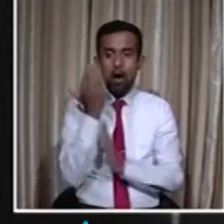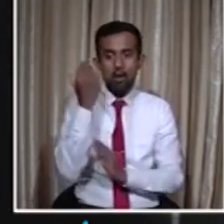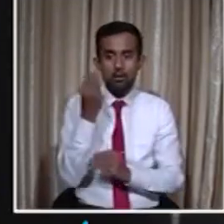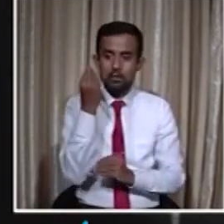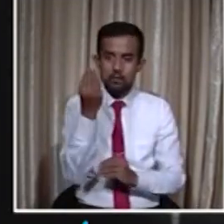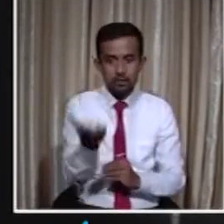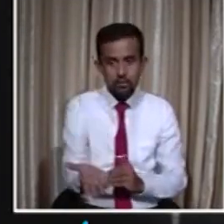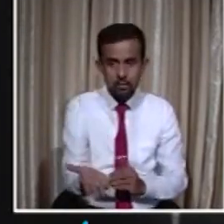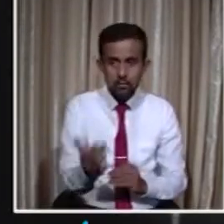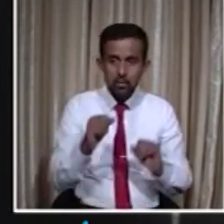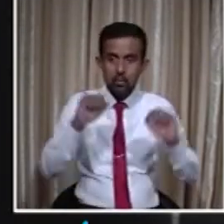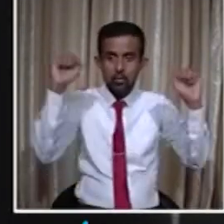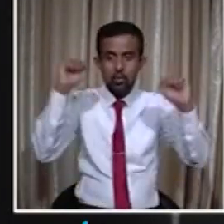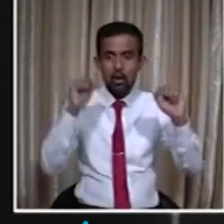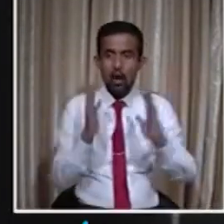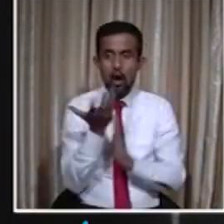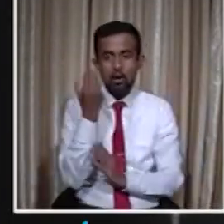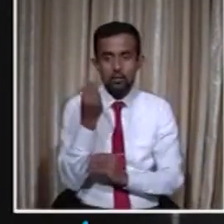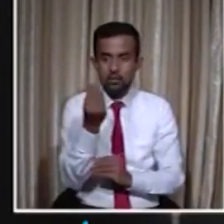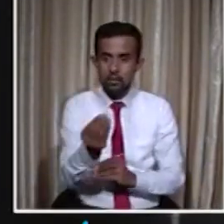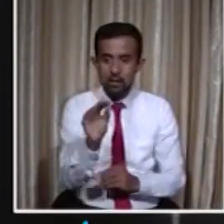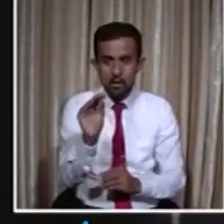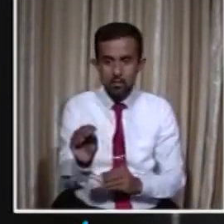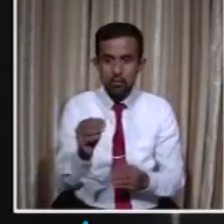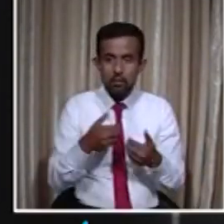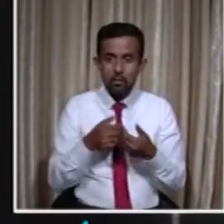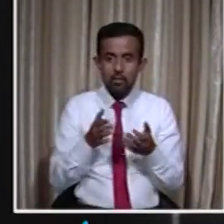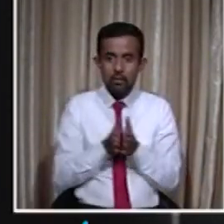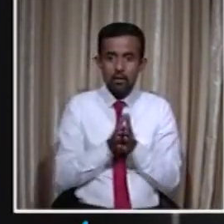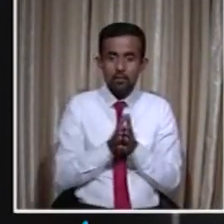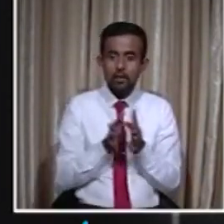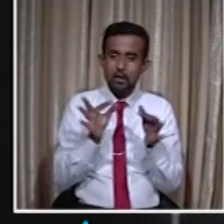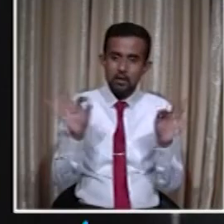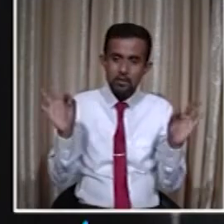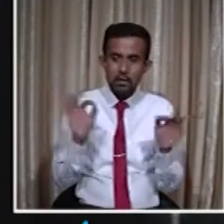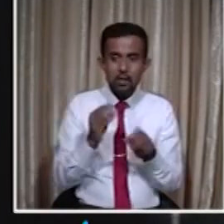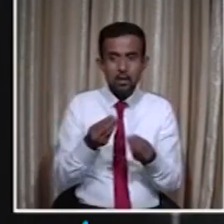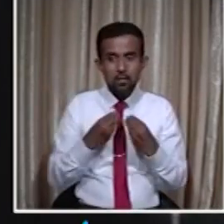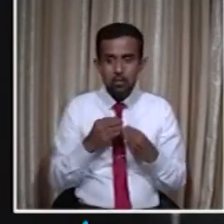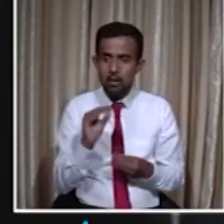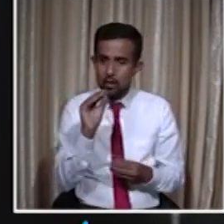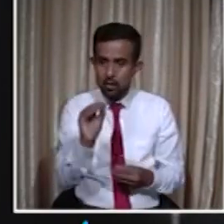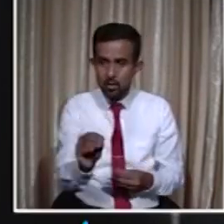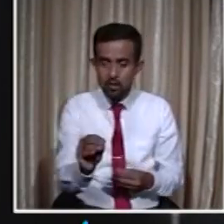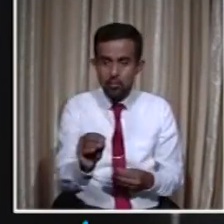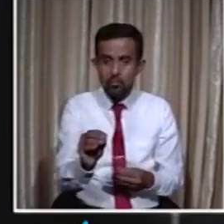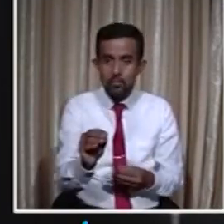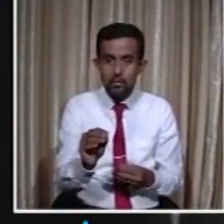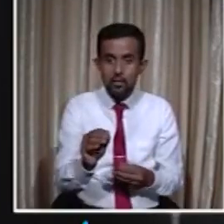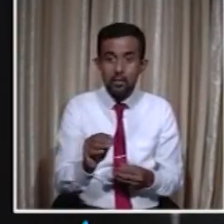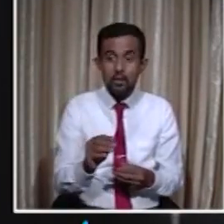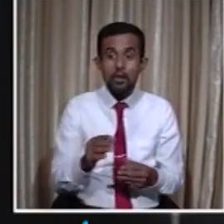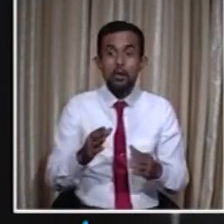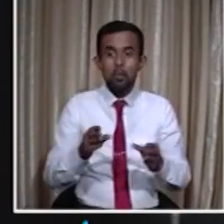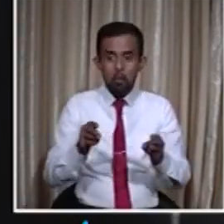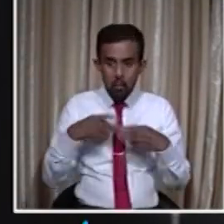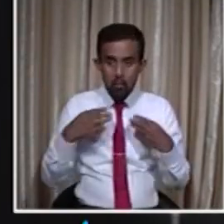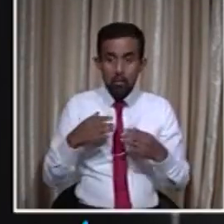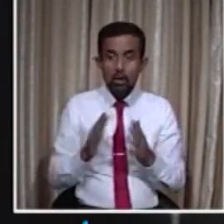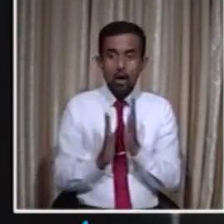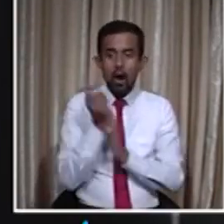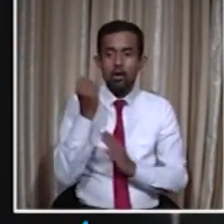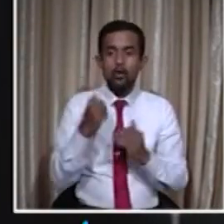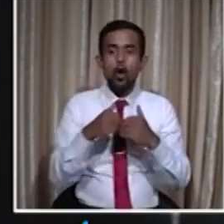තමන්ට උද්ඝෝෂණයක් කිරීමේ අයිතිය දීලා තියෙනවා නම්, තමන්ට ඒ නිදහස ලැබිලා තියෙනවා නම්, ඒකේ භුක්ති විඳීමේ අයිතිය මේ රටේ